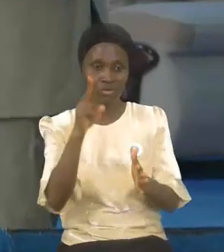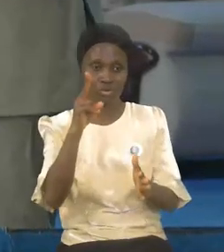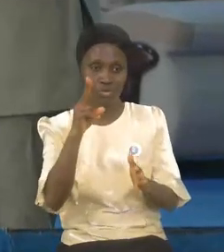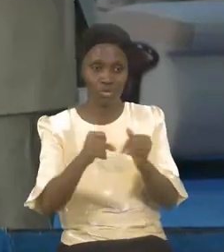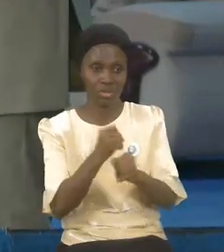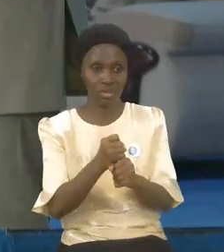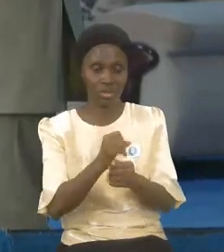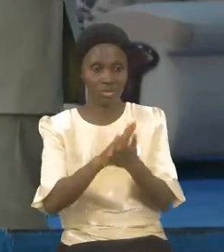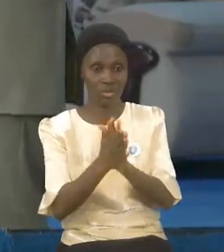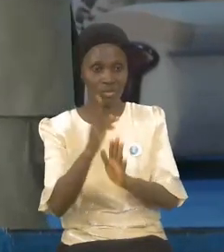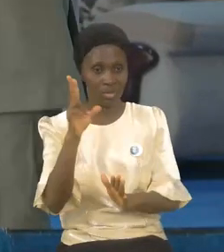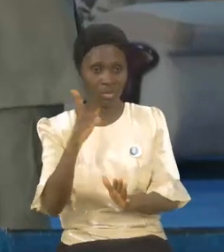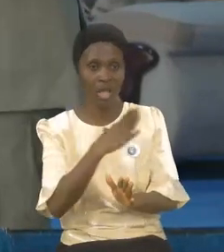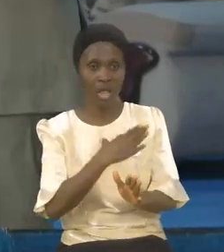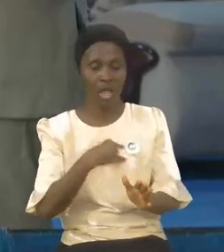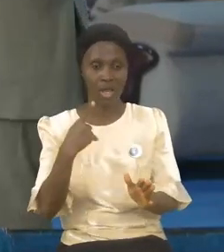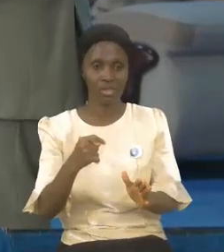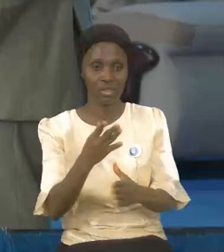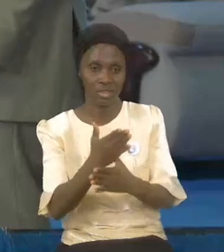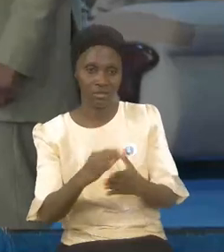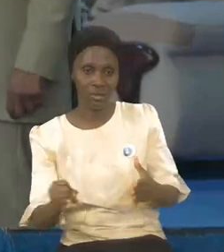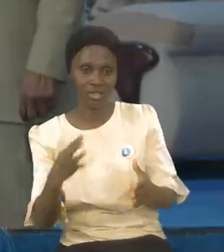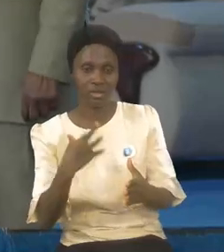fait 3 ans, et la moitié d'un temps,